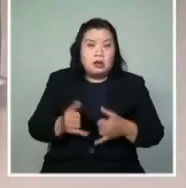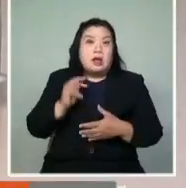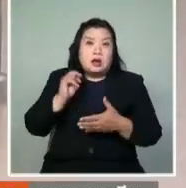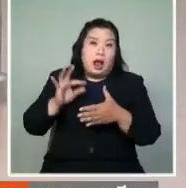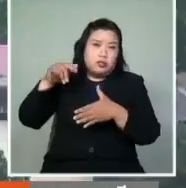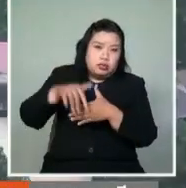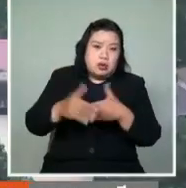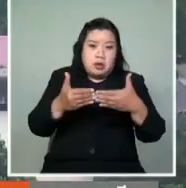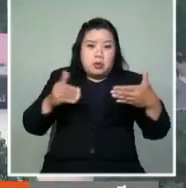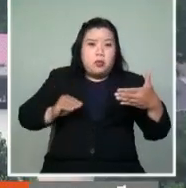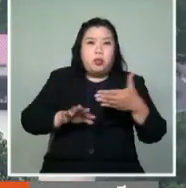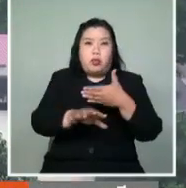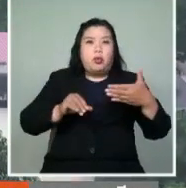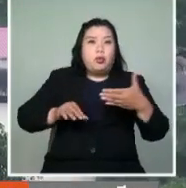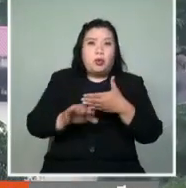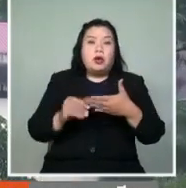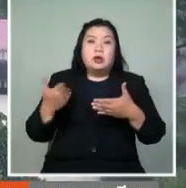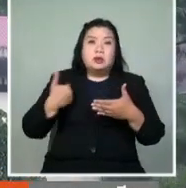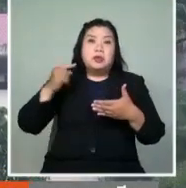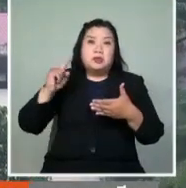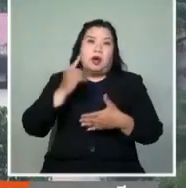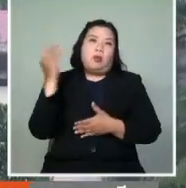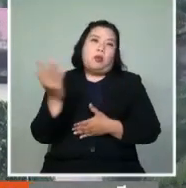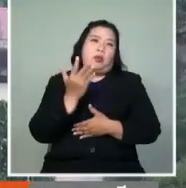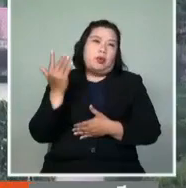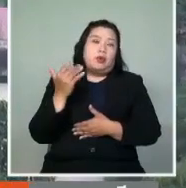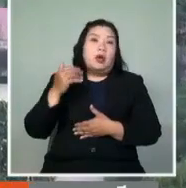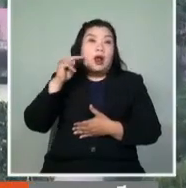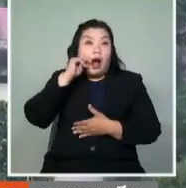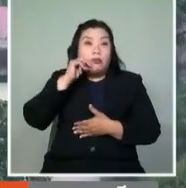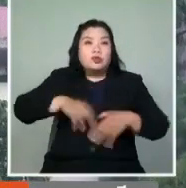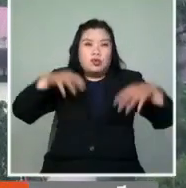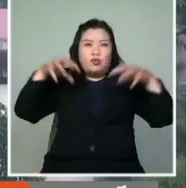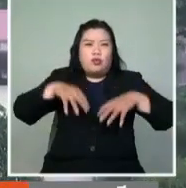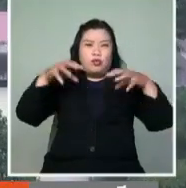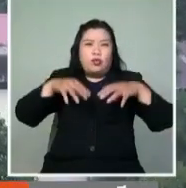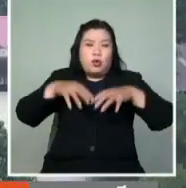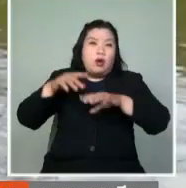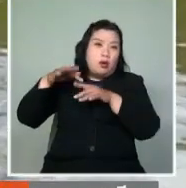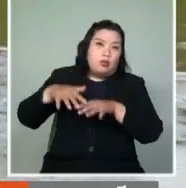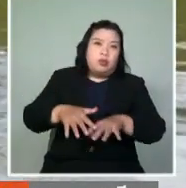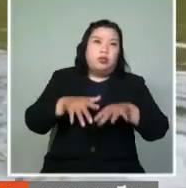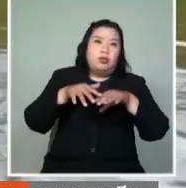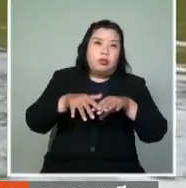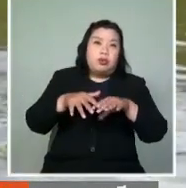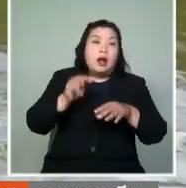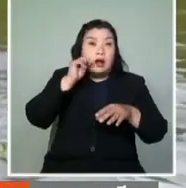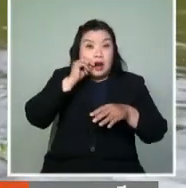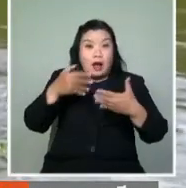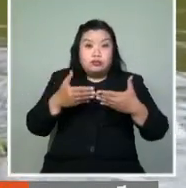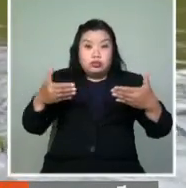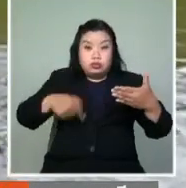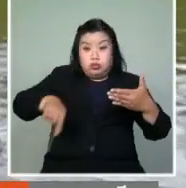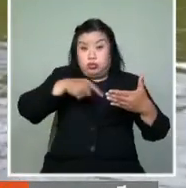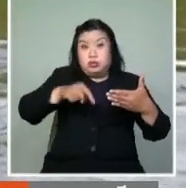พร่องน้ำเพื่อเตรียมรับมือกับพายุลูกใหม่ซึ่งจะทำให้มีฝนตกเพิ่มมากขึ้นแล้วมันก็จะส่งผลให้ปริมาณน้ำภายในลำพระเ